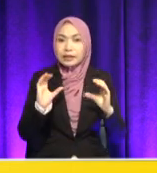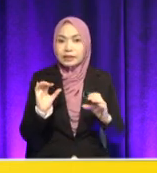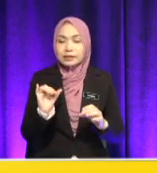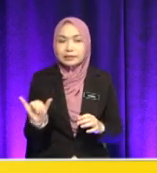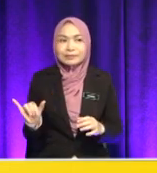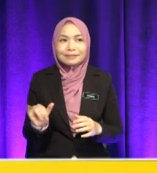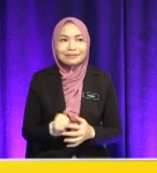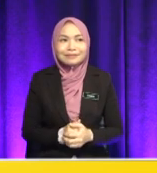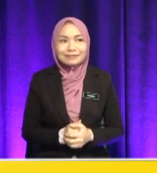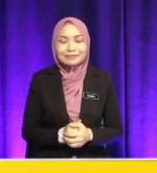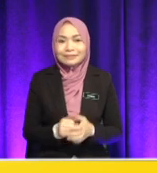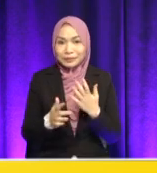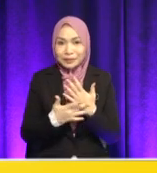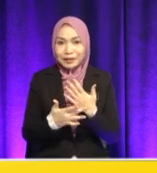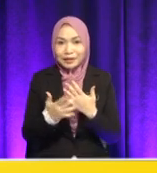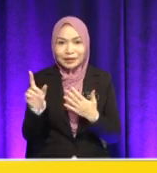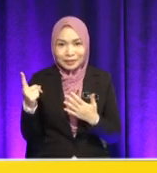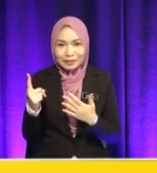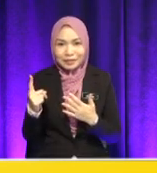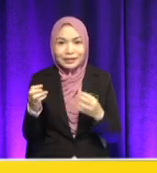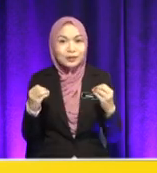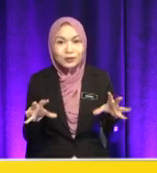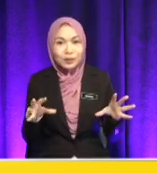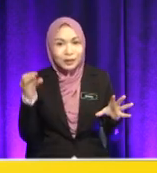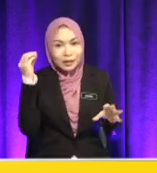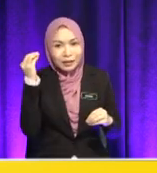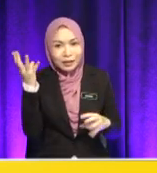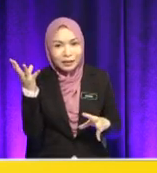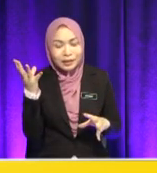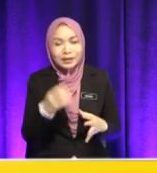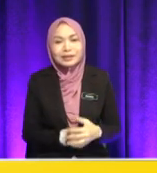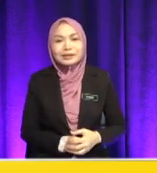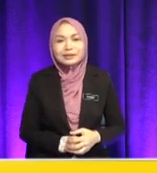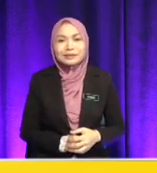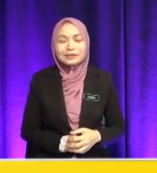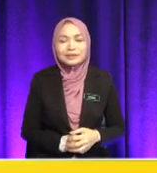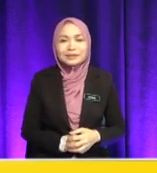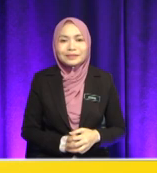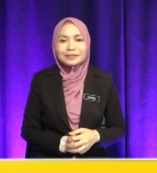sekolah tahu tadi siang teman-teman petunjuk Oke soal yang kedua